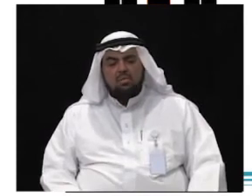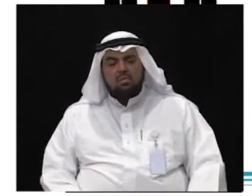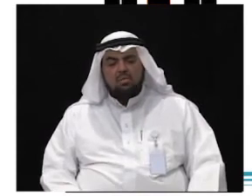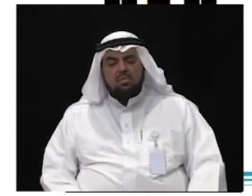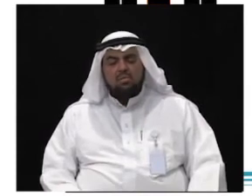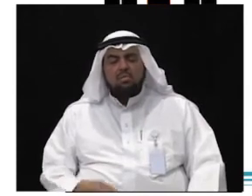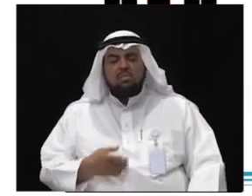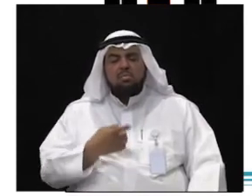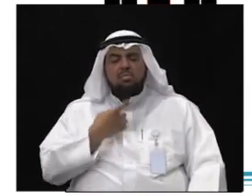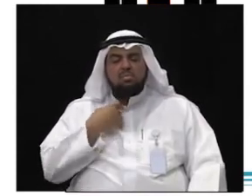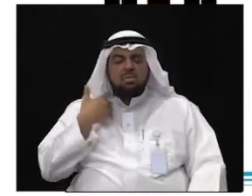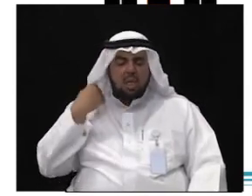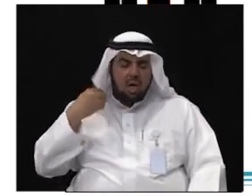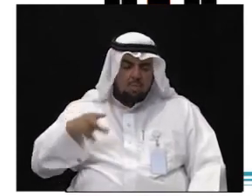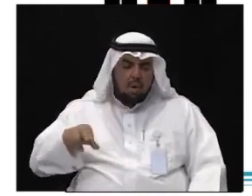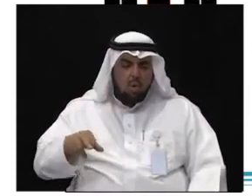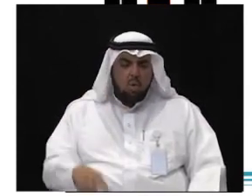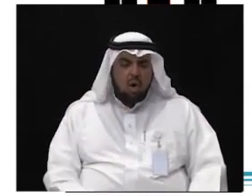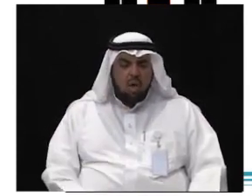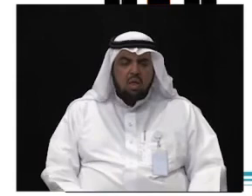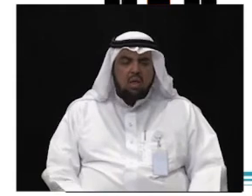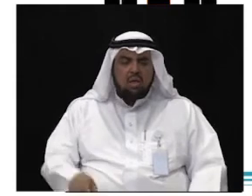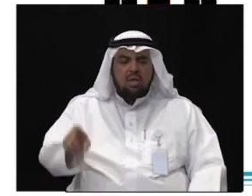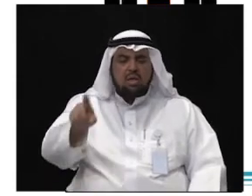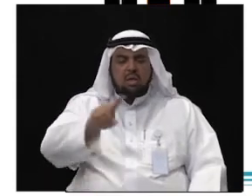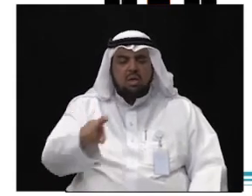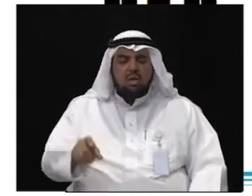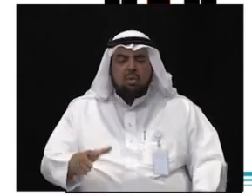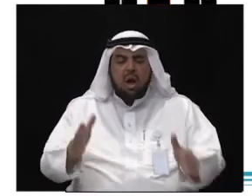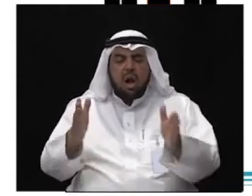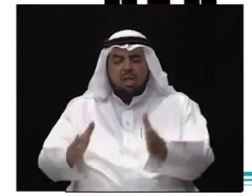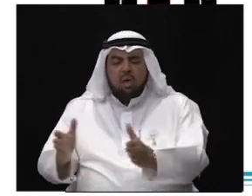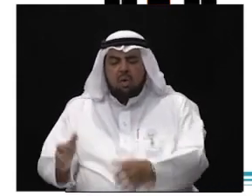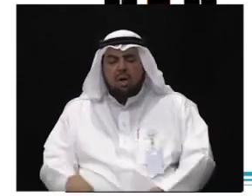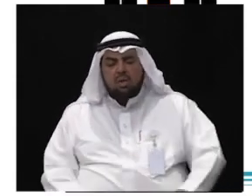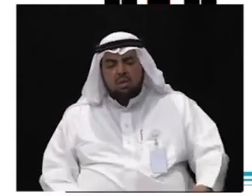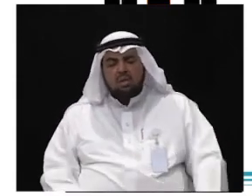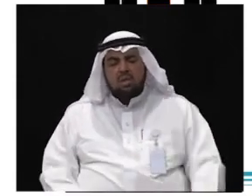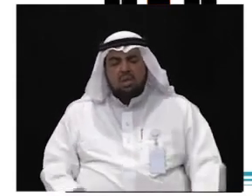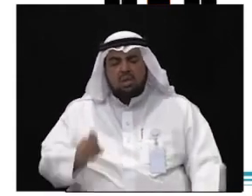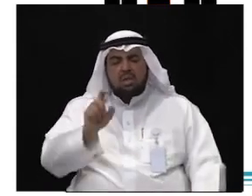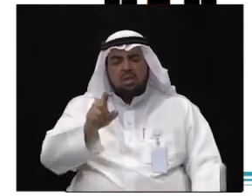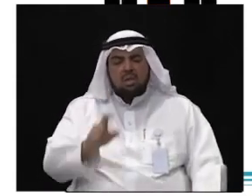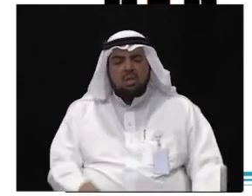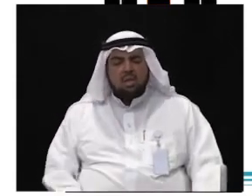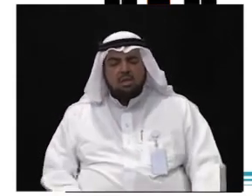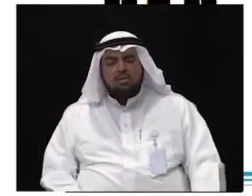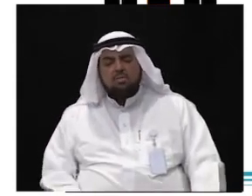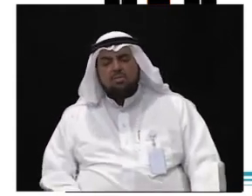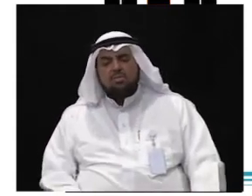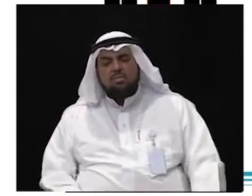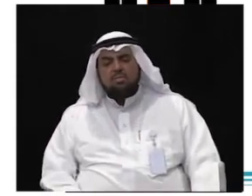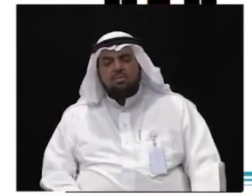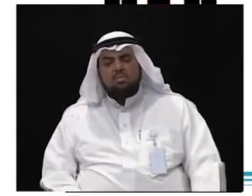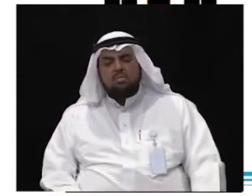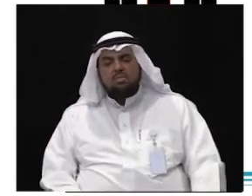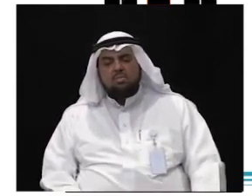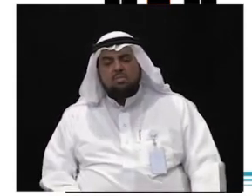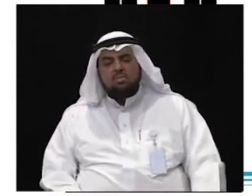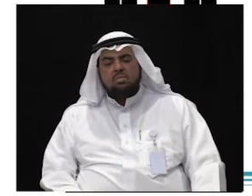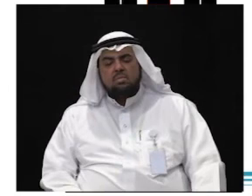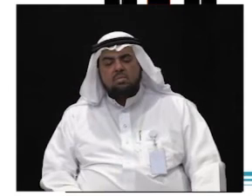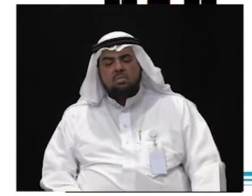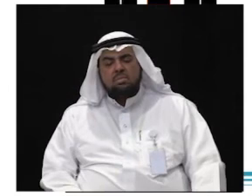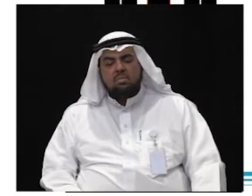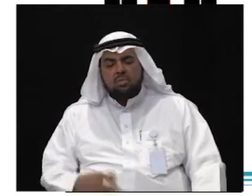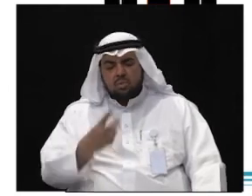أراد عبد العزيز أن يختبر التول تيب، فقام بالنقر عليها ليرى ما الذي يظهر.